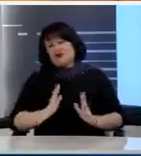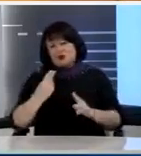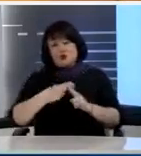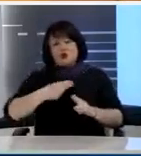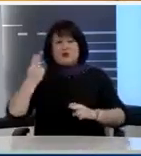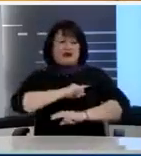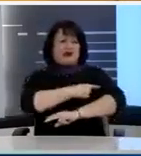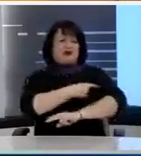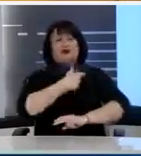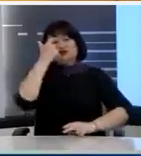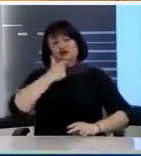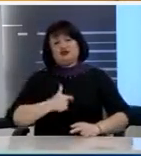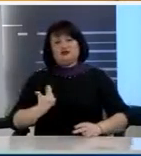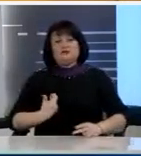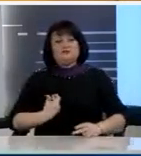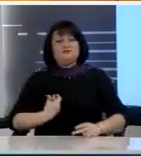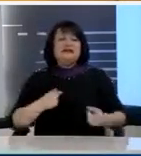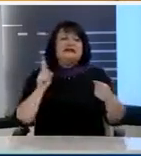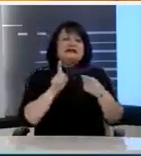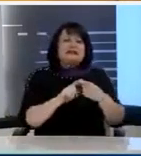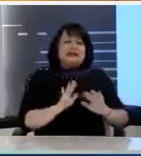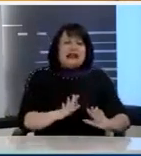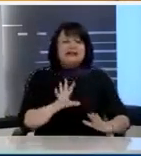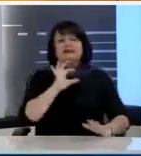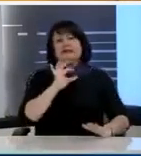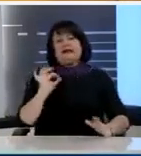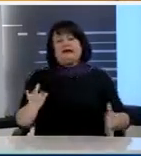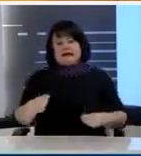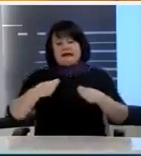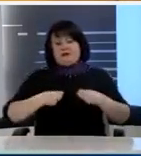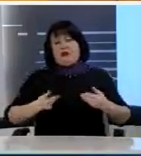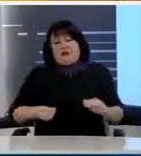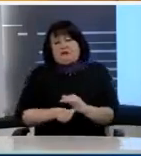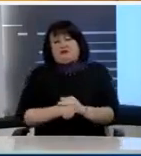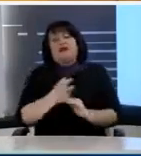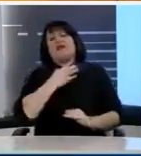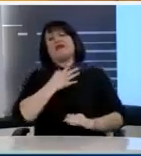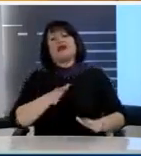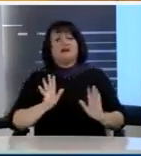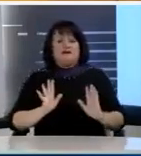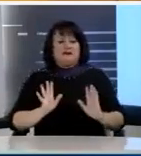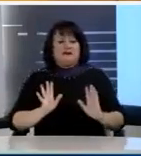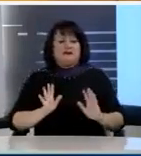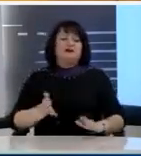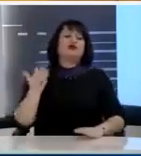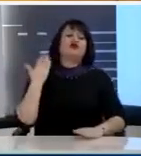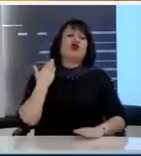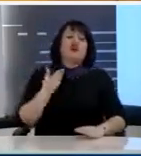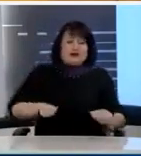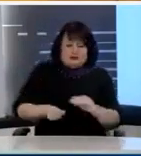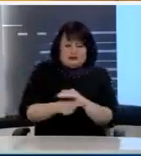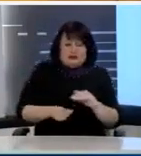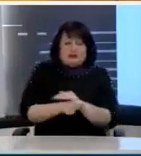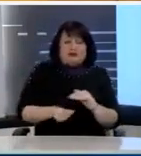σε μια συνάντηση με κάποια εταιρεία που δεν θυμάται, κάτι πενιντάρικα. Δεν είχα ανάγκη τη δεκαετία που οι μίζες στα